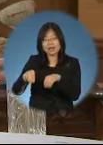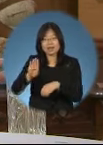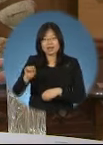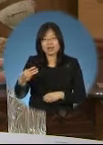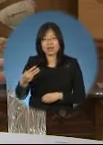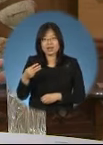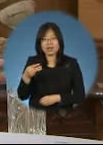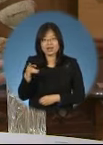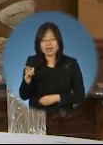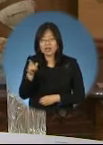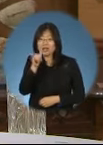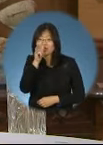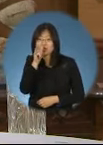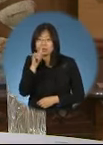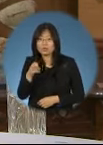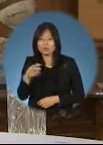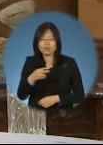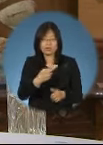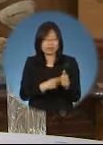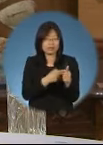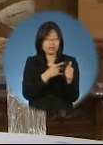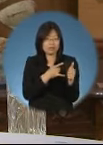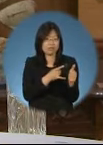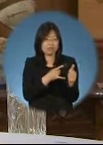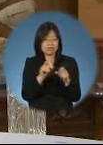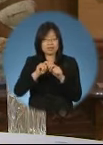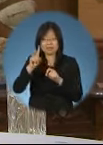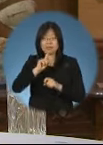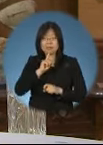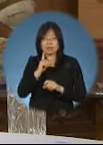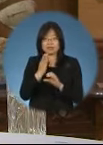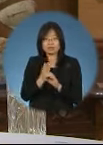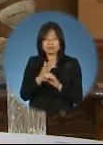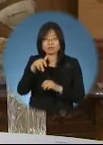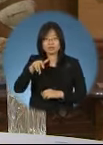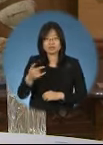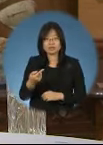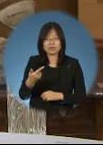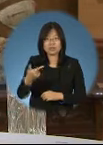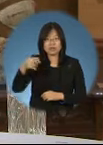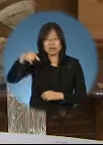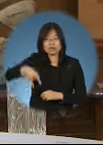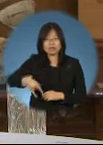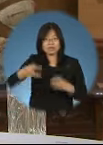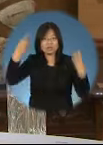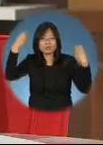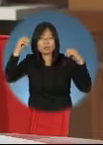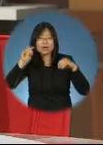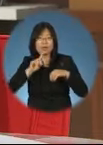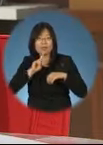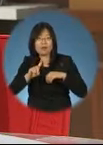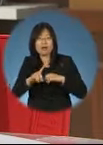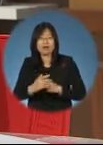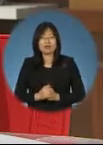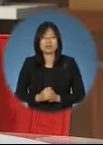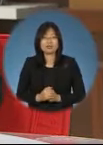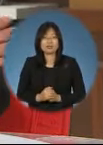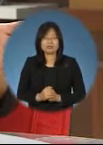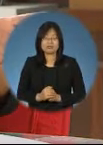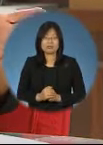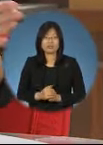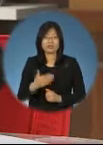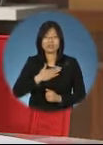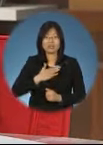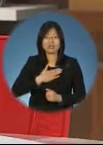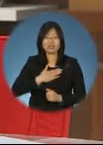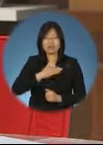그런데 우리 선생님께서는 흔히 말하는 전위 무용. 왜냐하면 이렇게 좀 제가